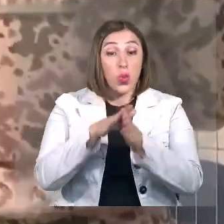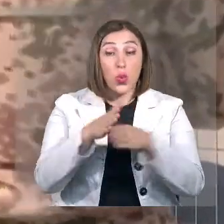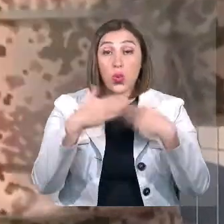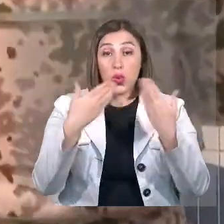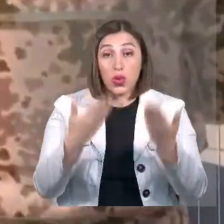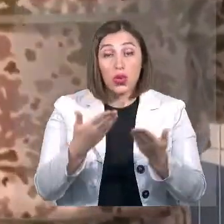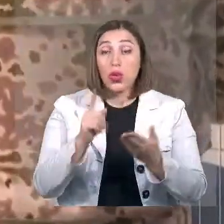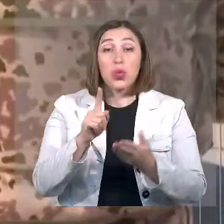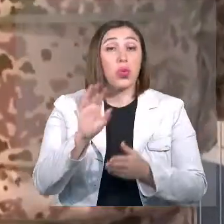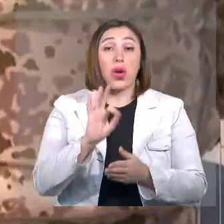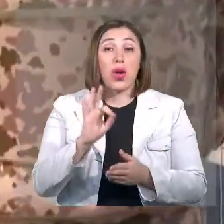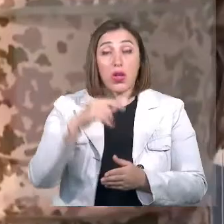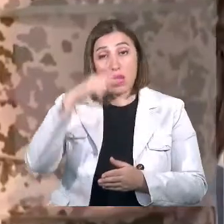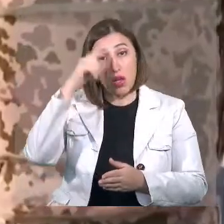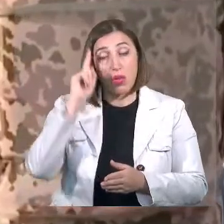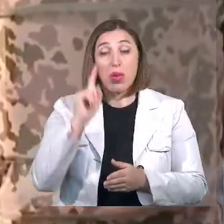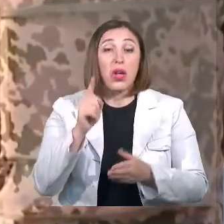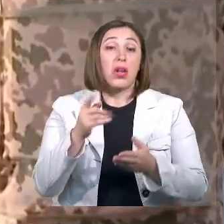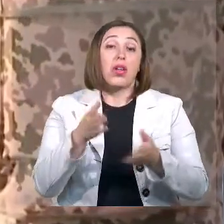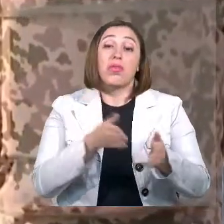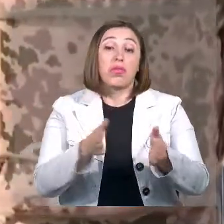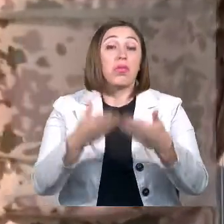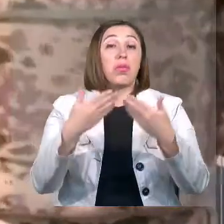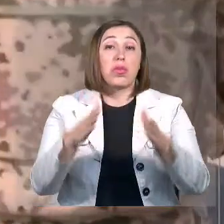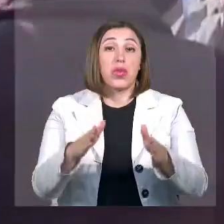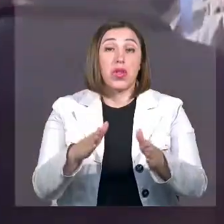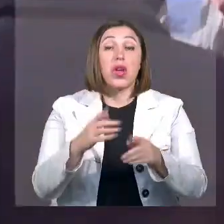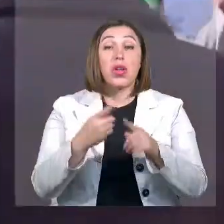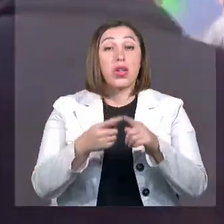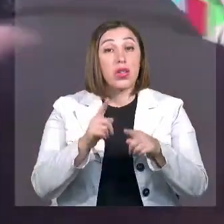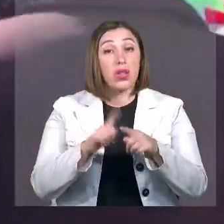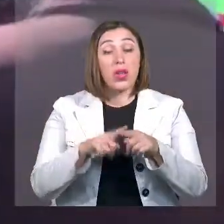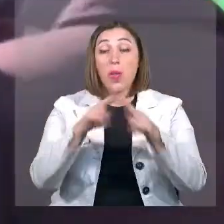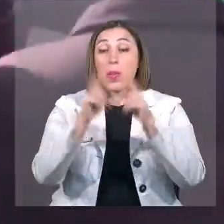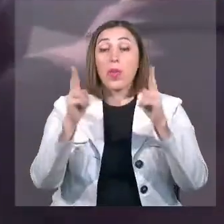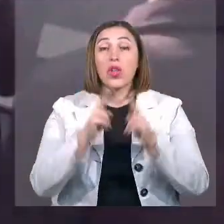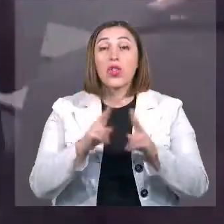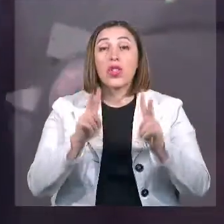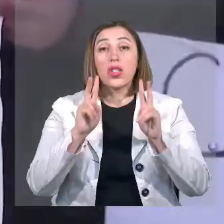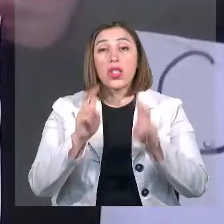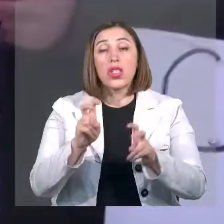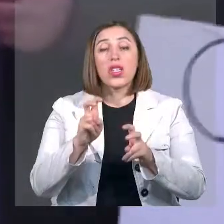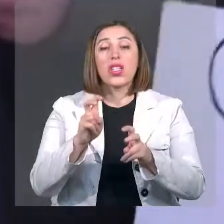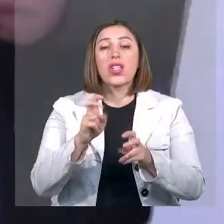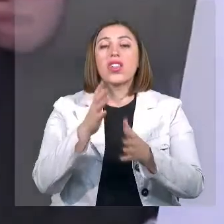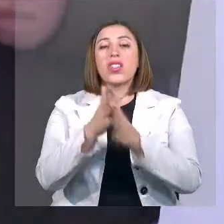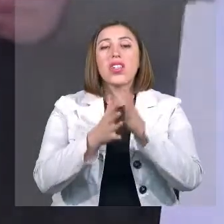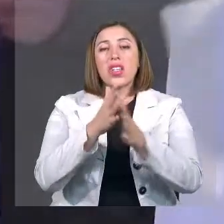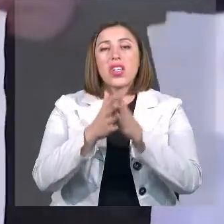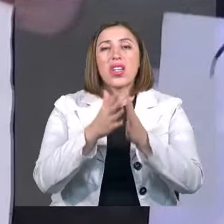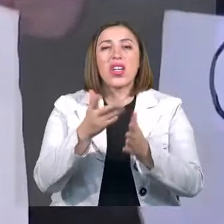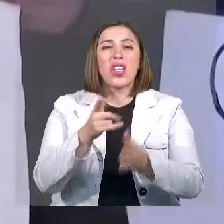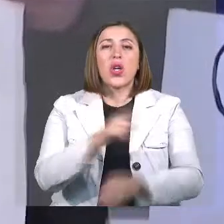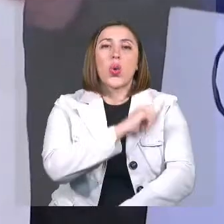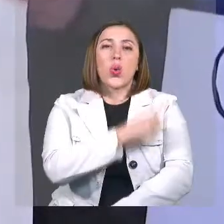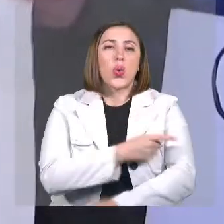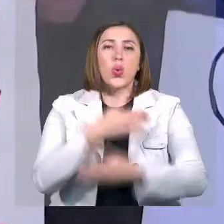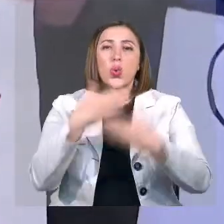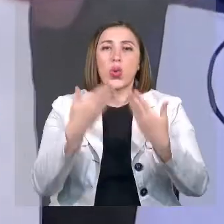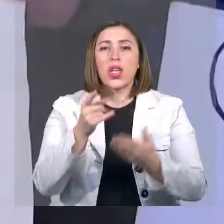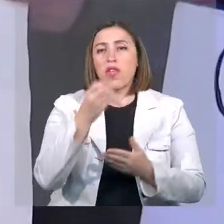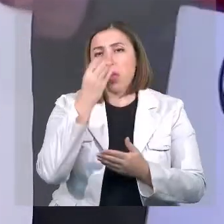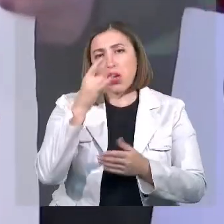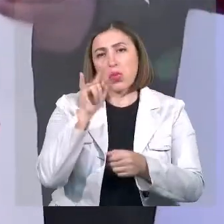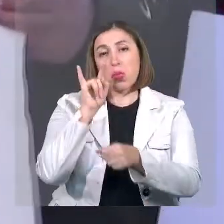թե ինչու Ադրբեջանը պետք է գնա այդ քայլին, հատկապես որ միջազգային ճնշումները այդքան էլ ուժեղ չեն և Բաքվի վրա ազդեցություն